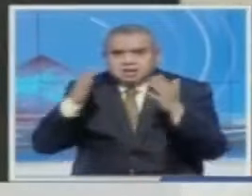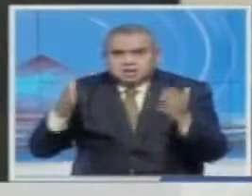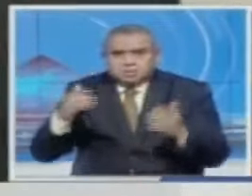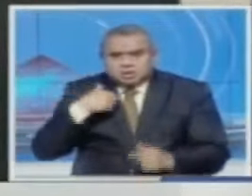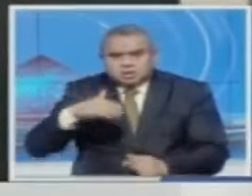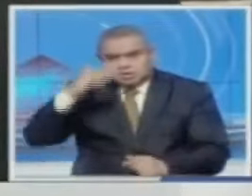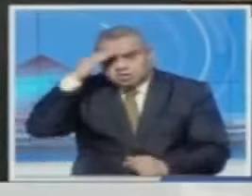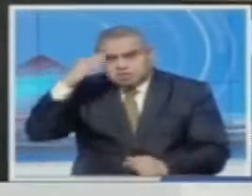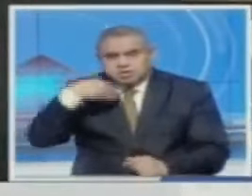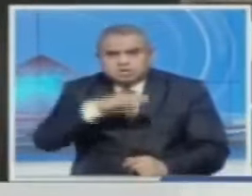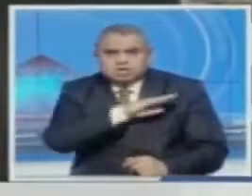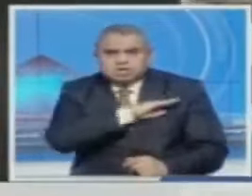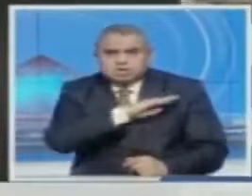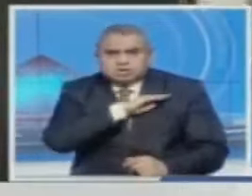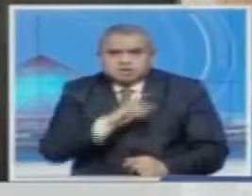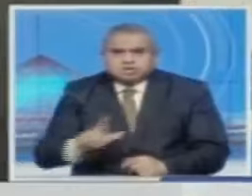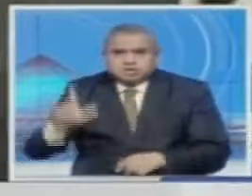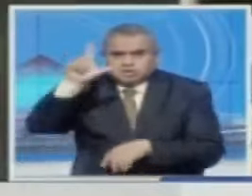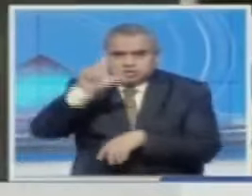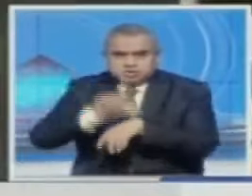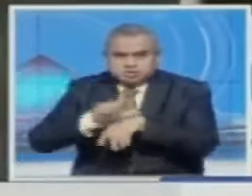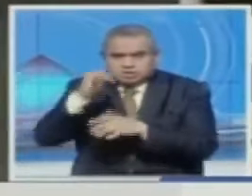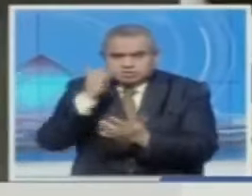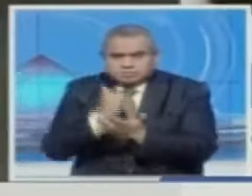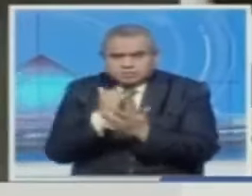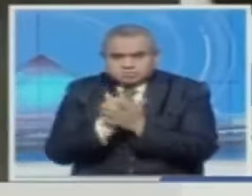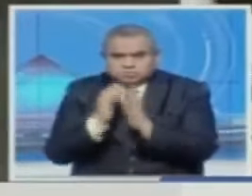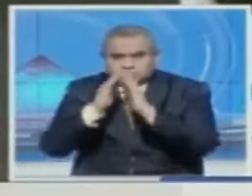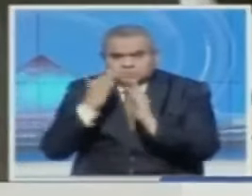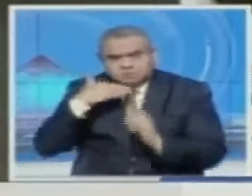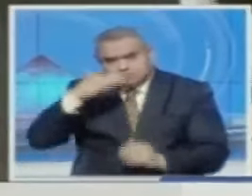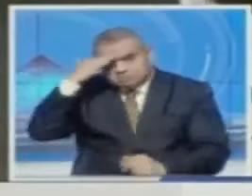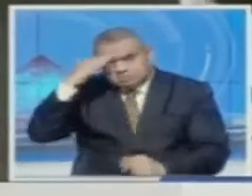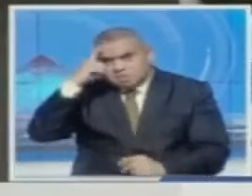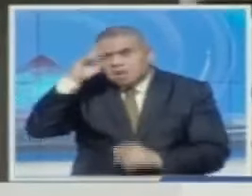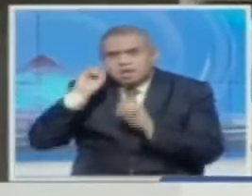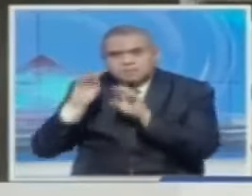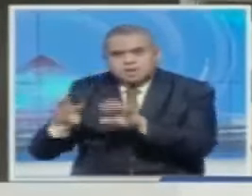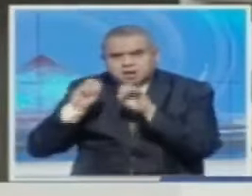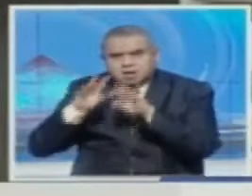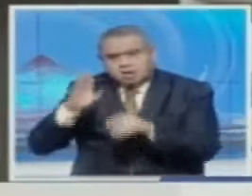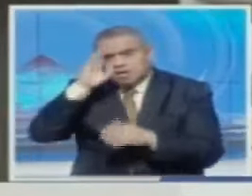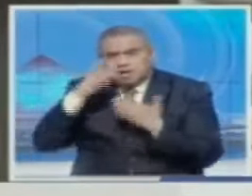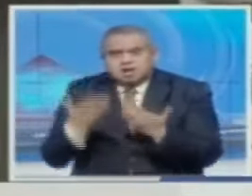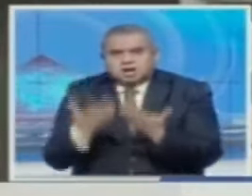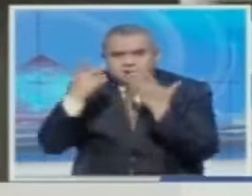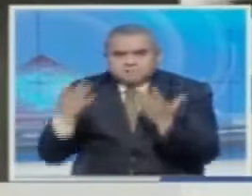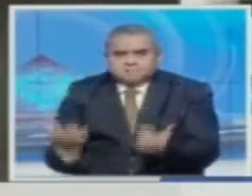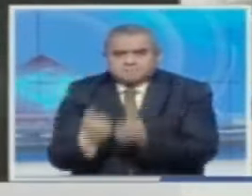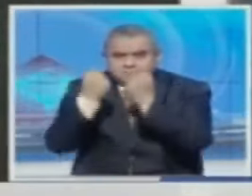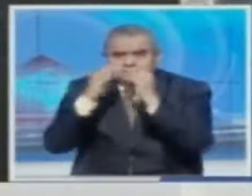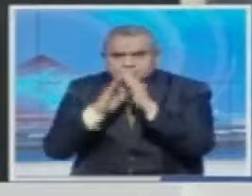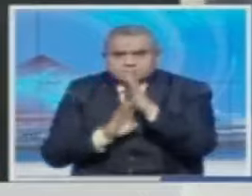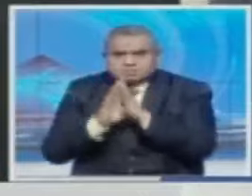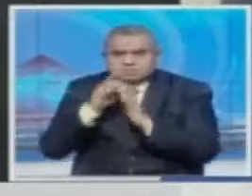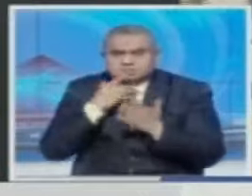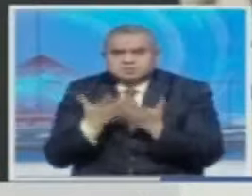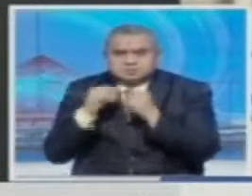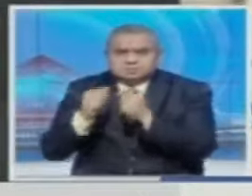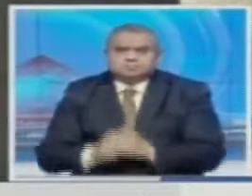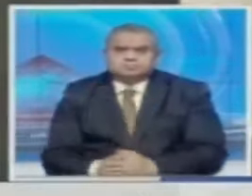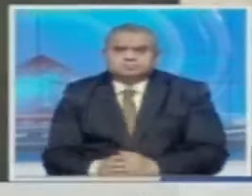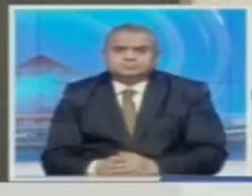المصري والقيادة المصرية. بارك الله فيهم على معاونتنا ومساعدتنا في النكبة اللي صارت في دارنا.